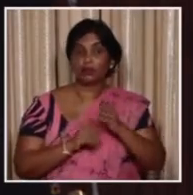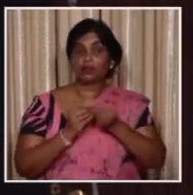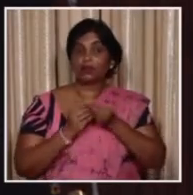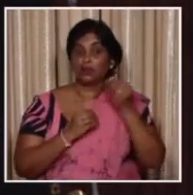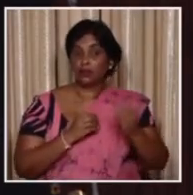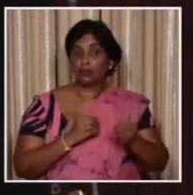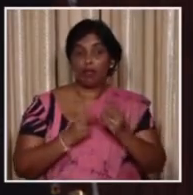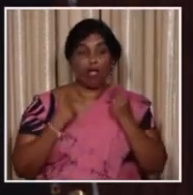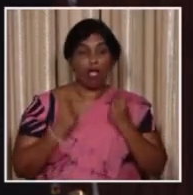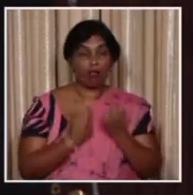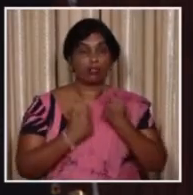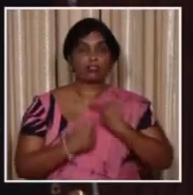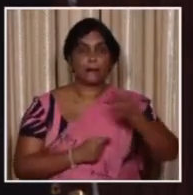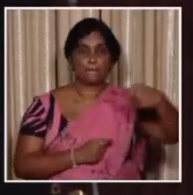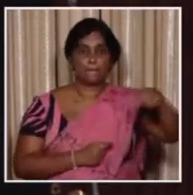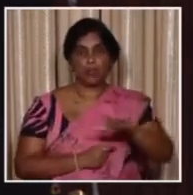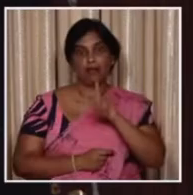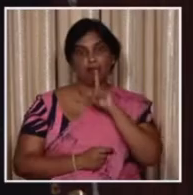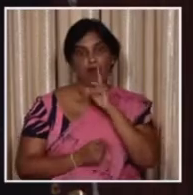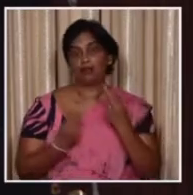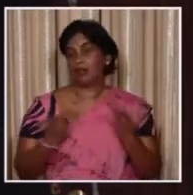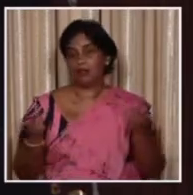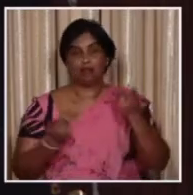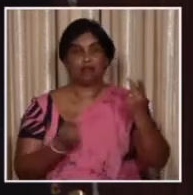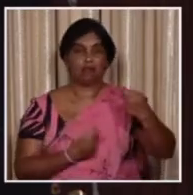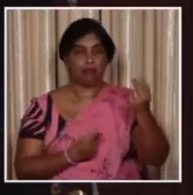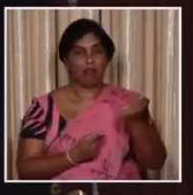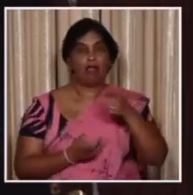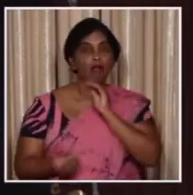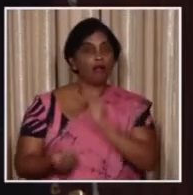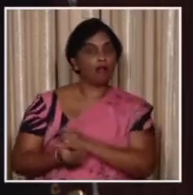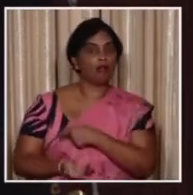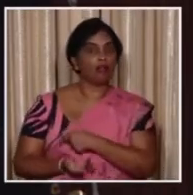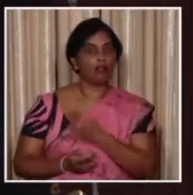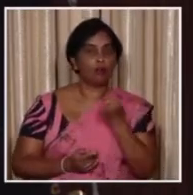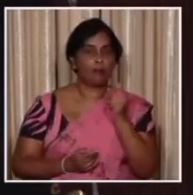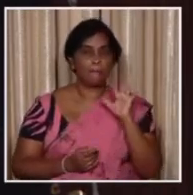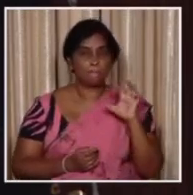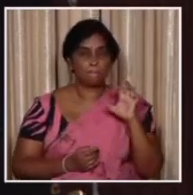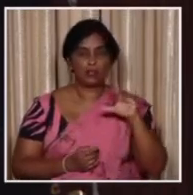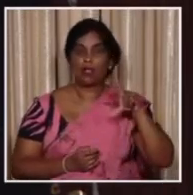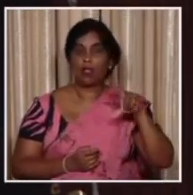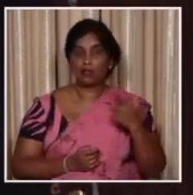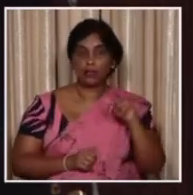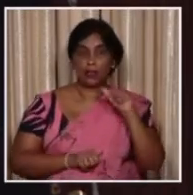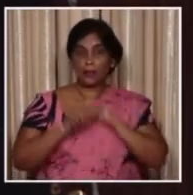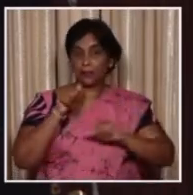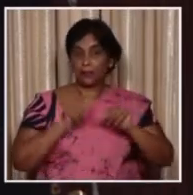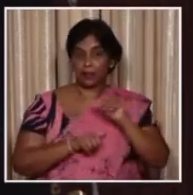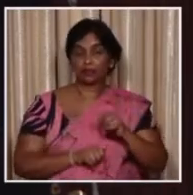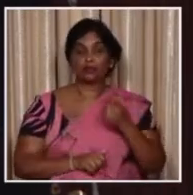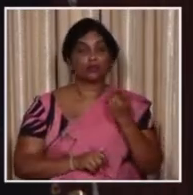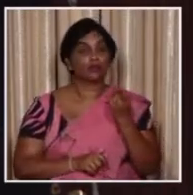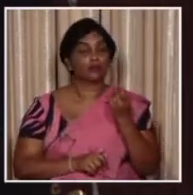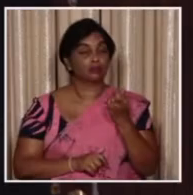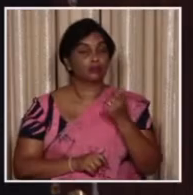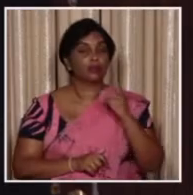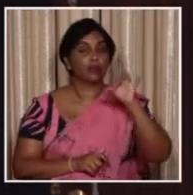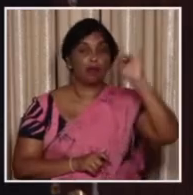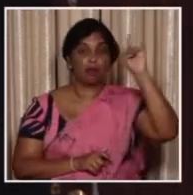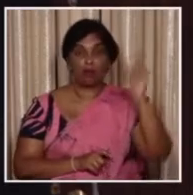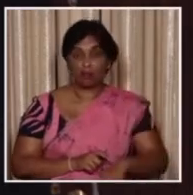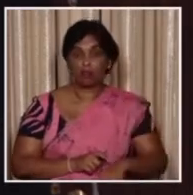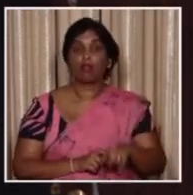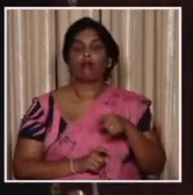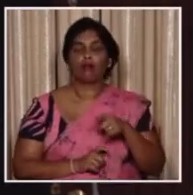දෙන්නේ හදිසි මිලදී ගැනීම යටතේ. සාමාන්‍යයෙන් රුපියල් 5700ක ඖෂධය රුපියල්